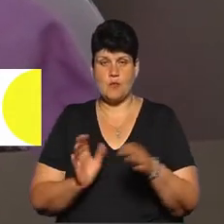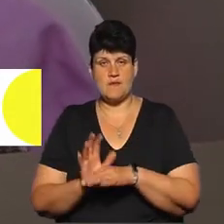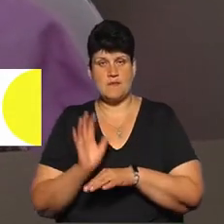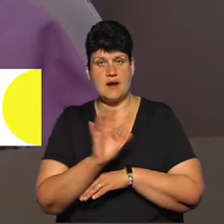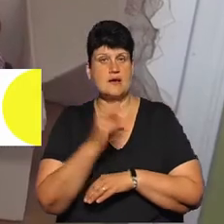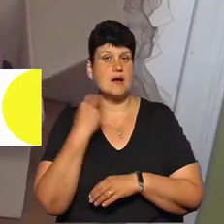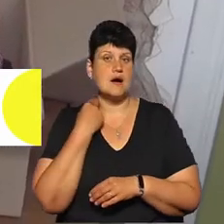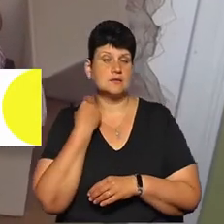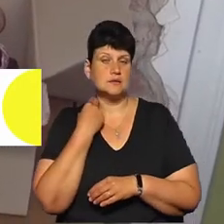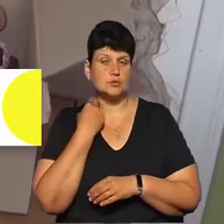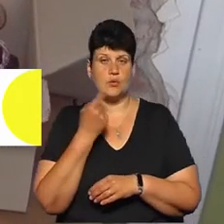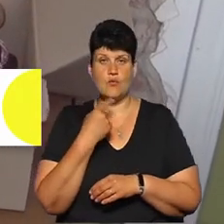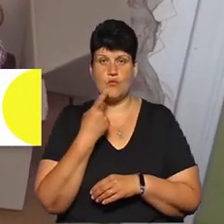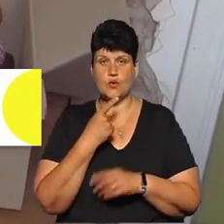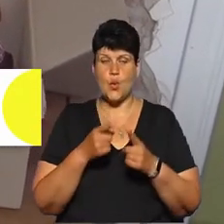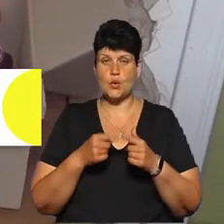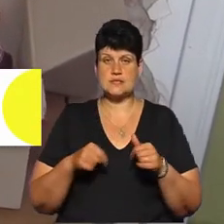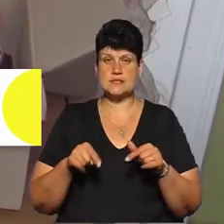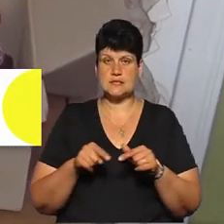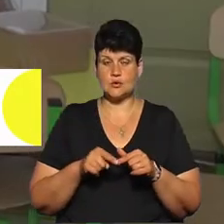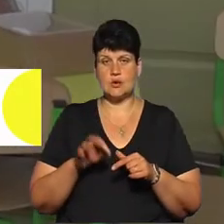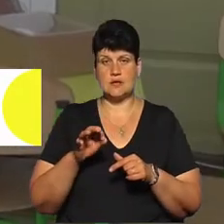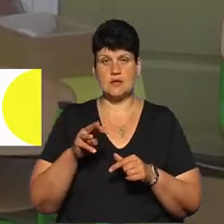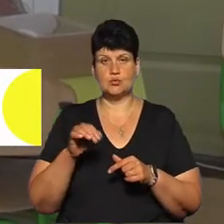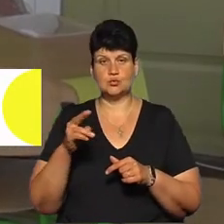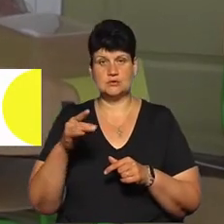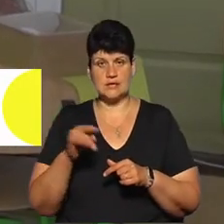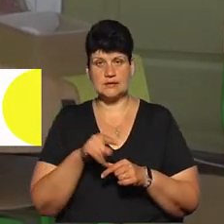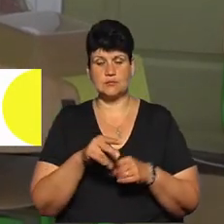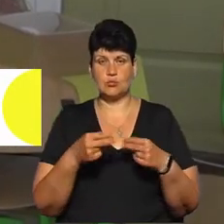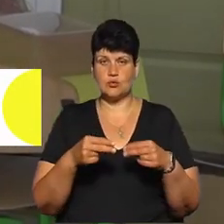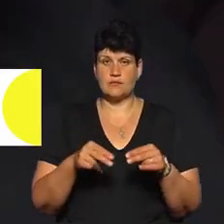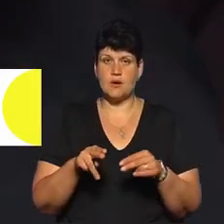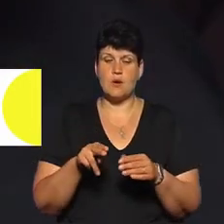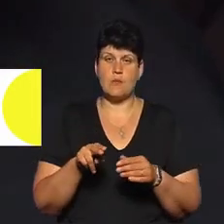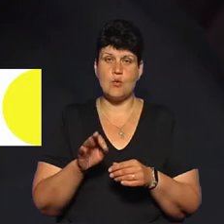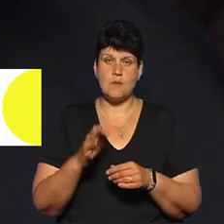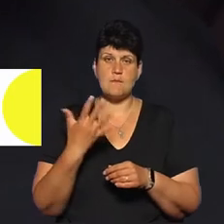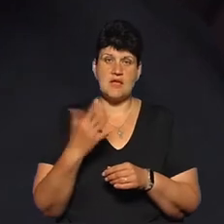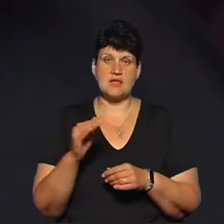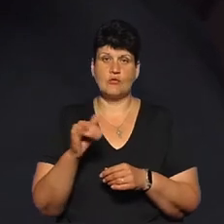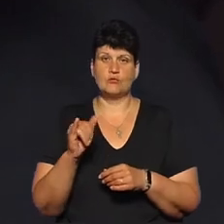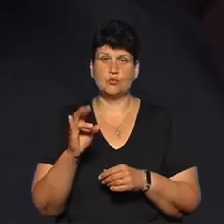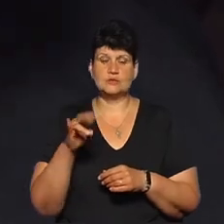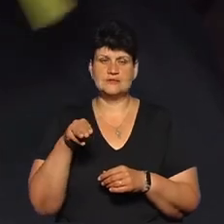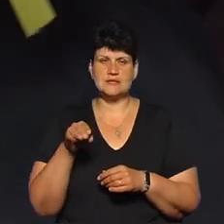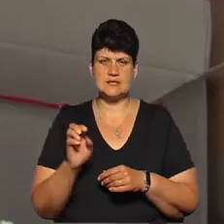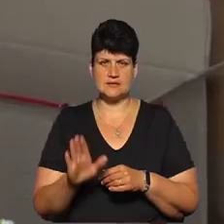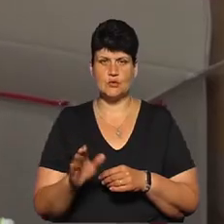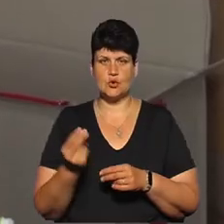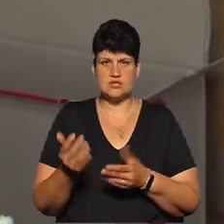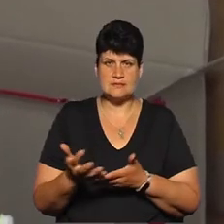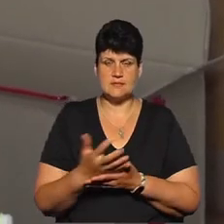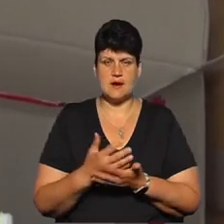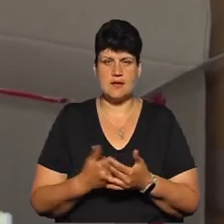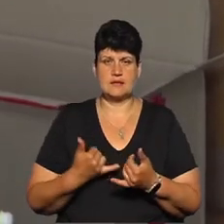Англії, розповідає організаторка Олена Мудра. Там їх продаватимуть по 5 фунтів. Гроші збирають для Збройних сил України. У